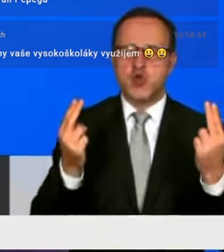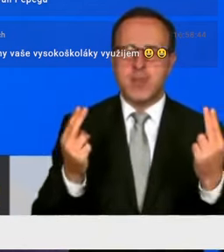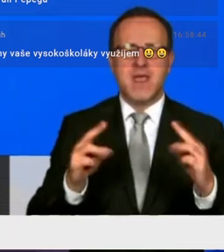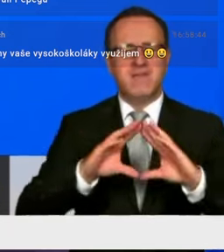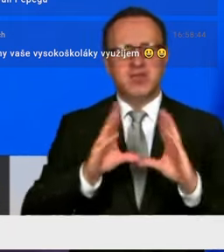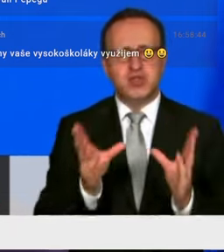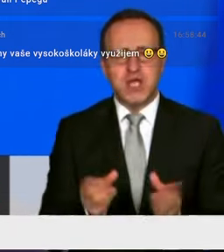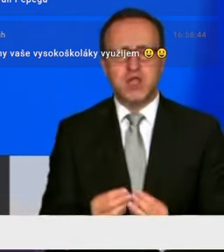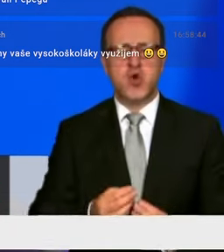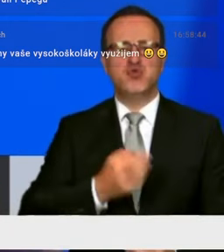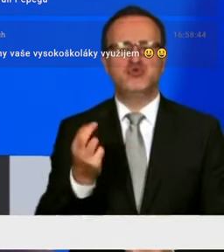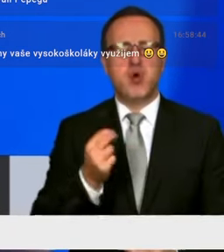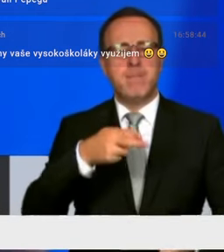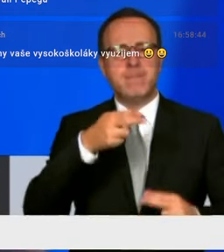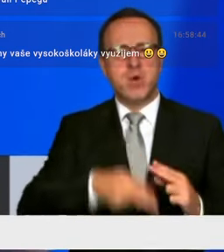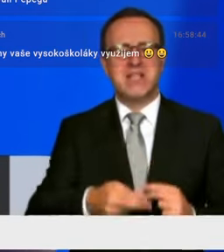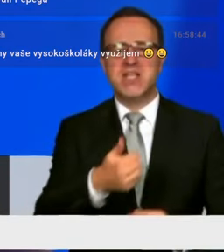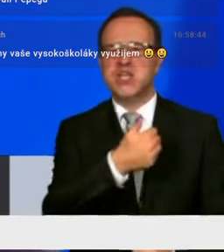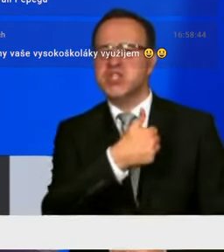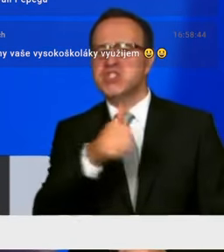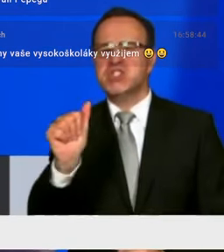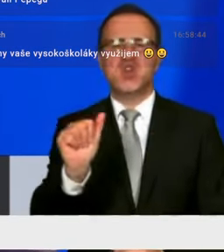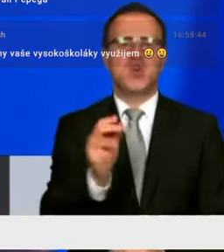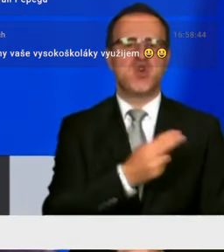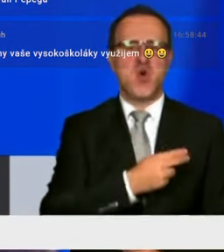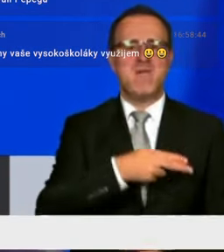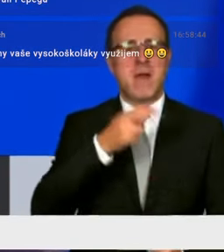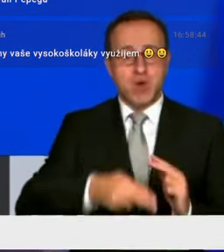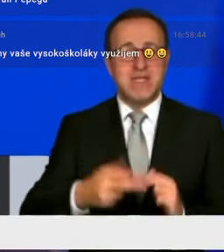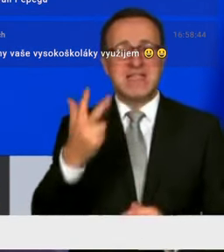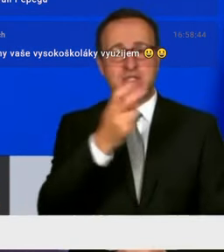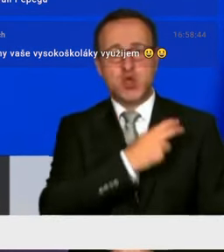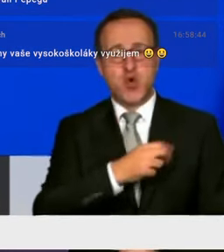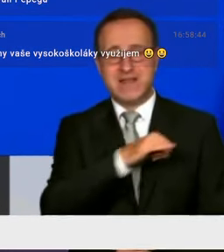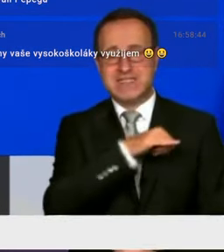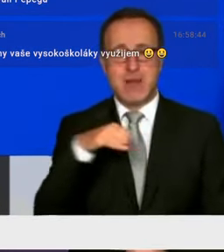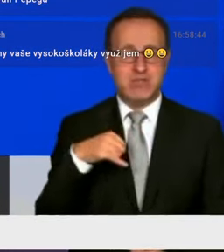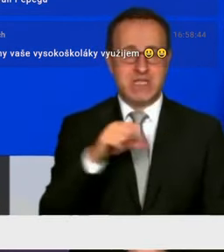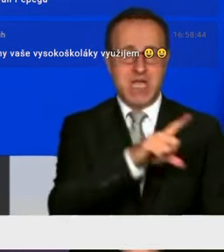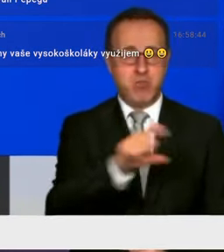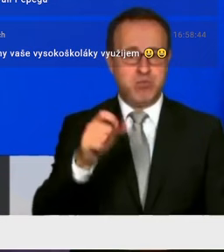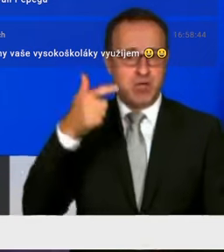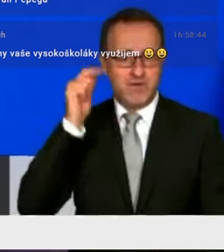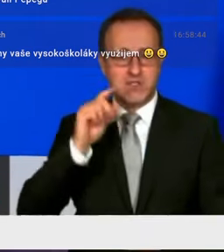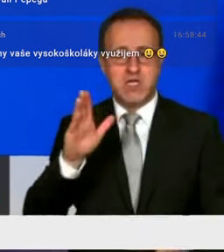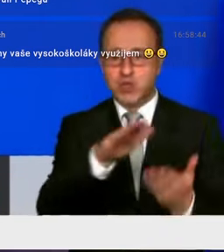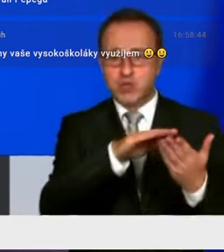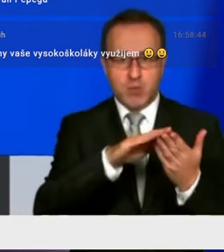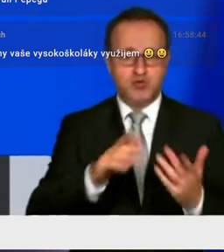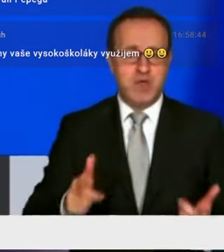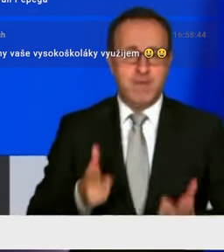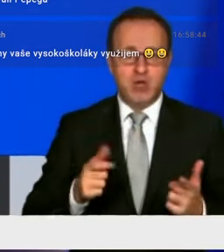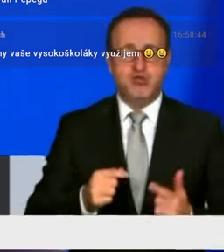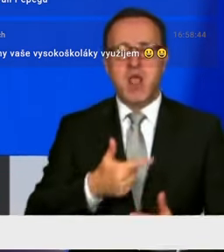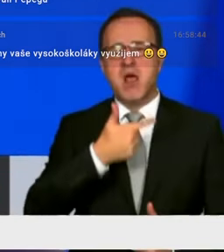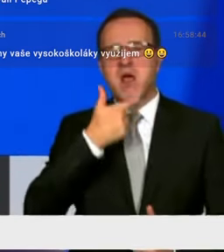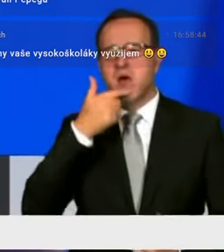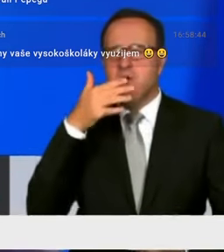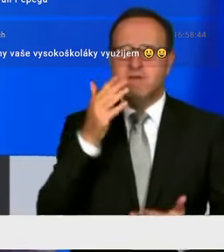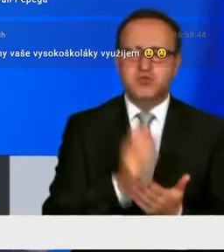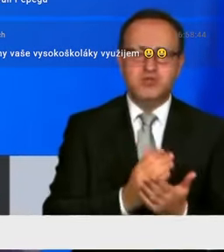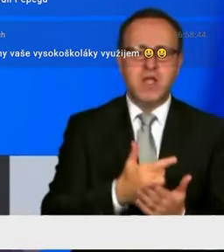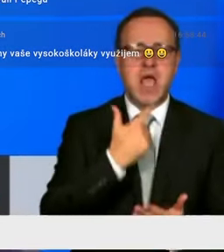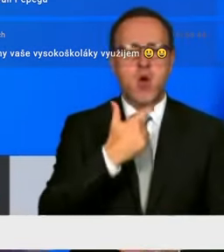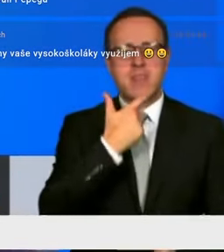to všetko čo sme za posledné stáročia aj za posledných 30 rokov našej samostatnosti spolu prežili ako sme vždy keď sme sa ako